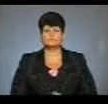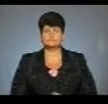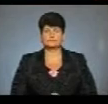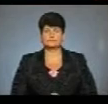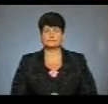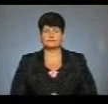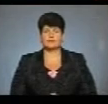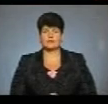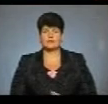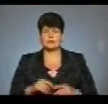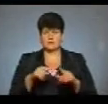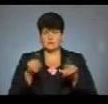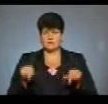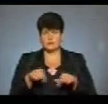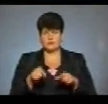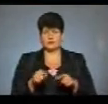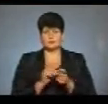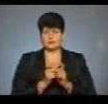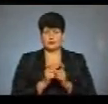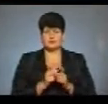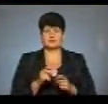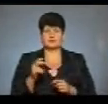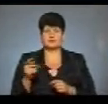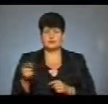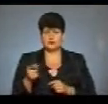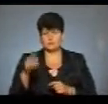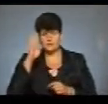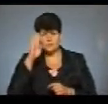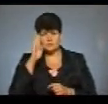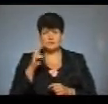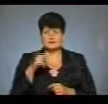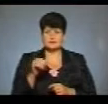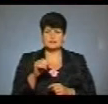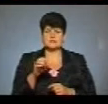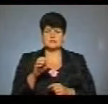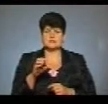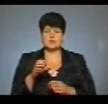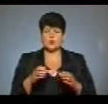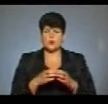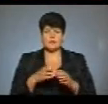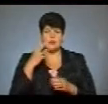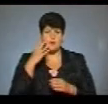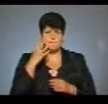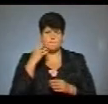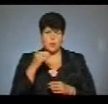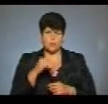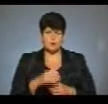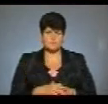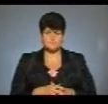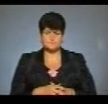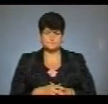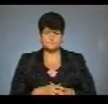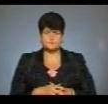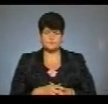На килимі борець української команди Дмитро Мілов з Тернополя та Денис Сенєдінський з команди Молдови.